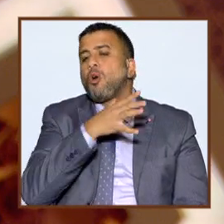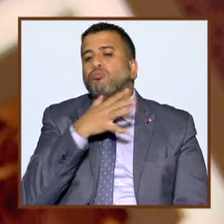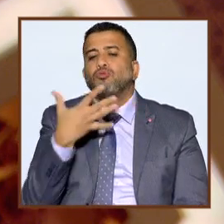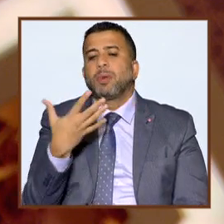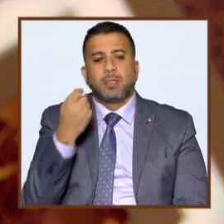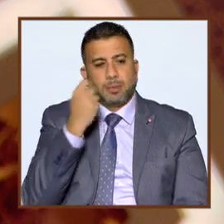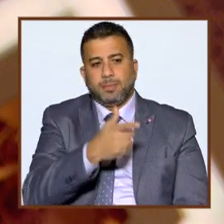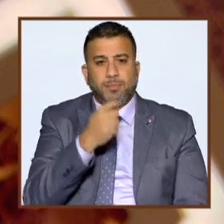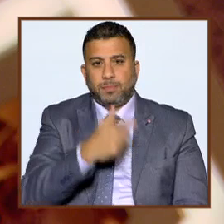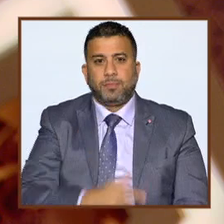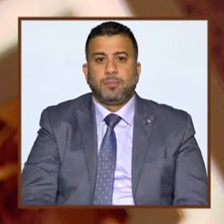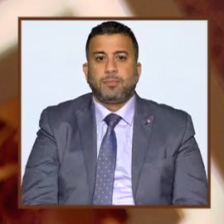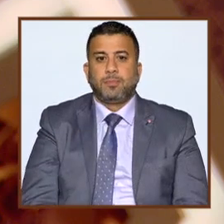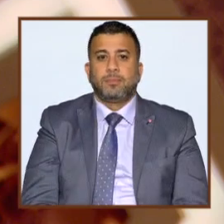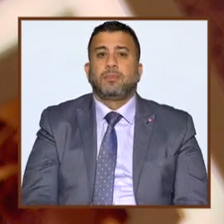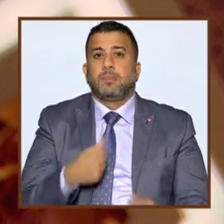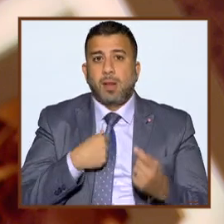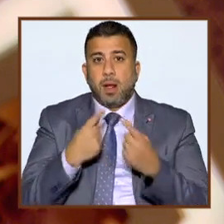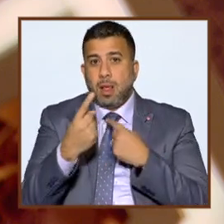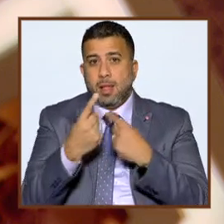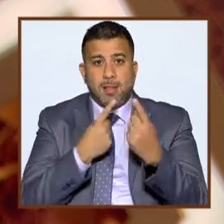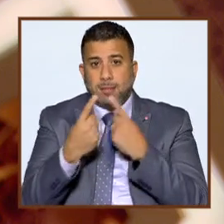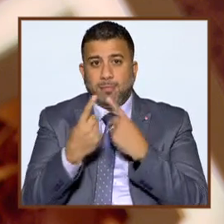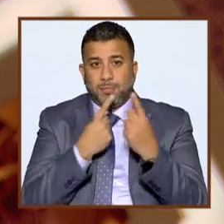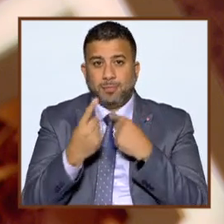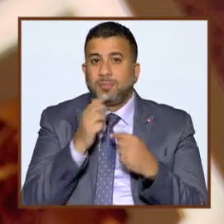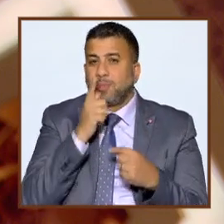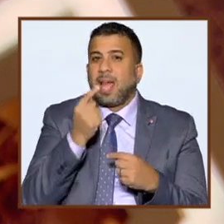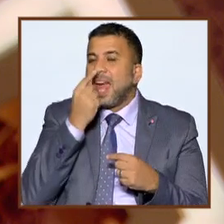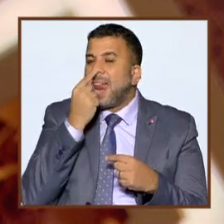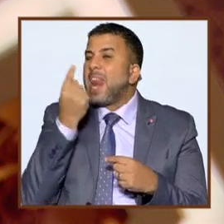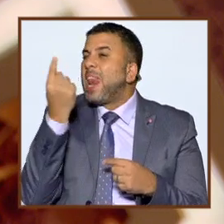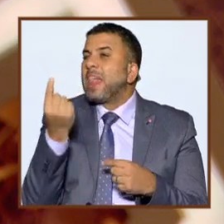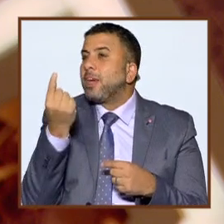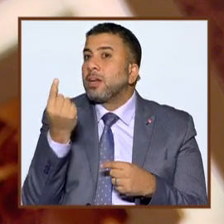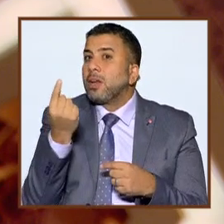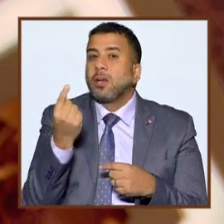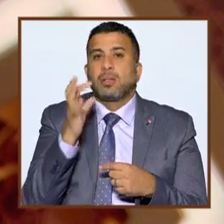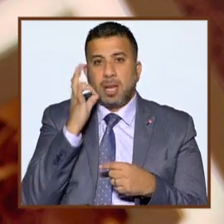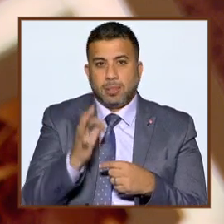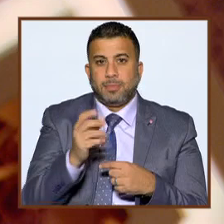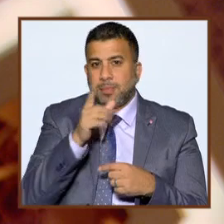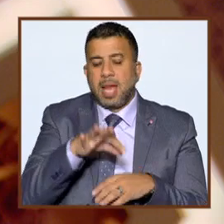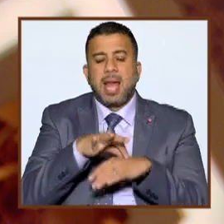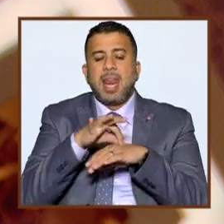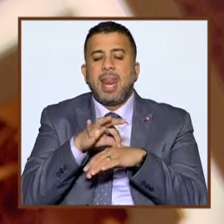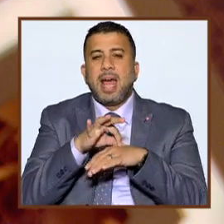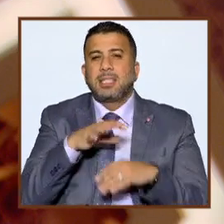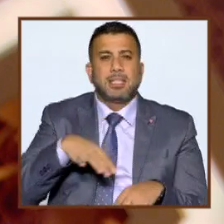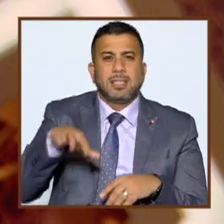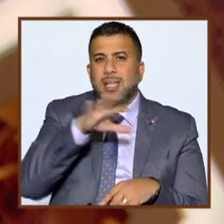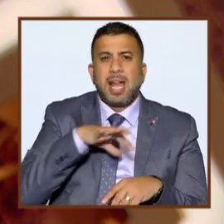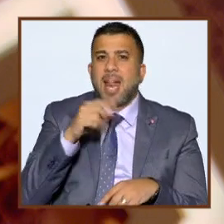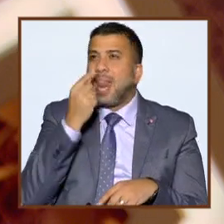مثل ما يعني تحاورت معك وتناقشت معك ما المقصود بالنذر، جرت العادة يا أخي عبد الله أن الناس ما ينذرون